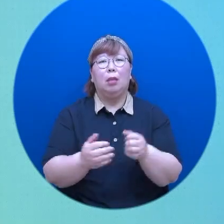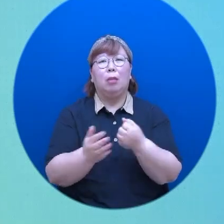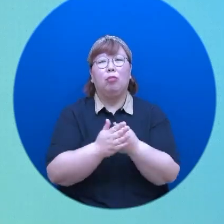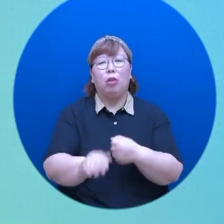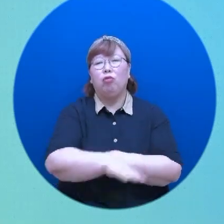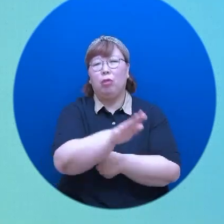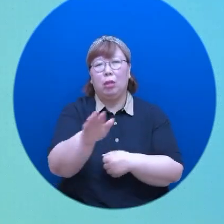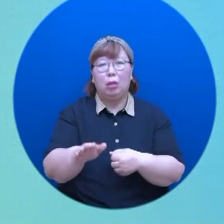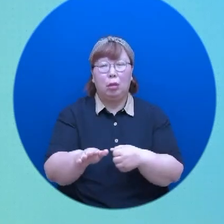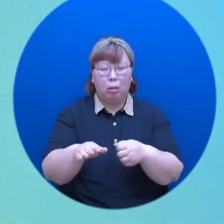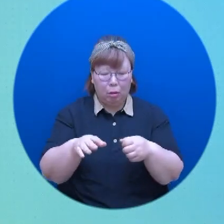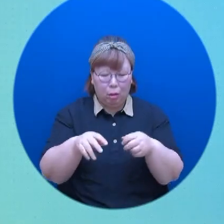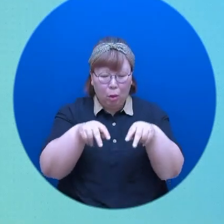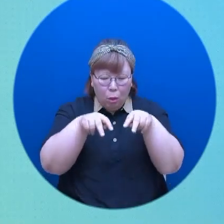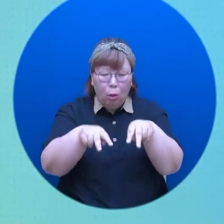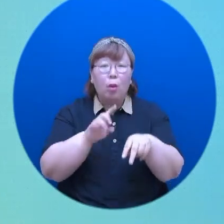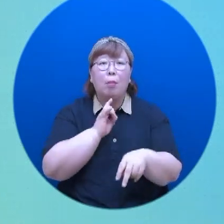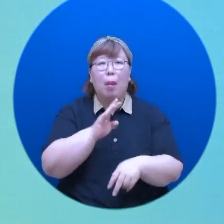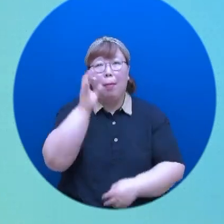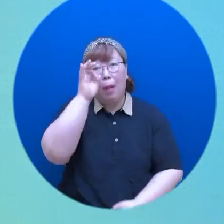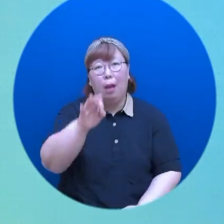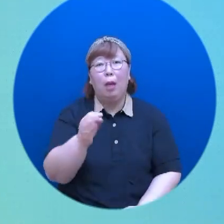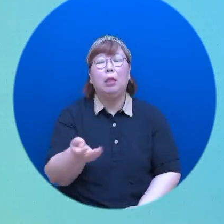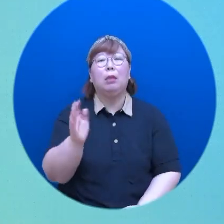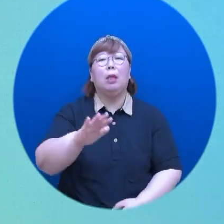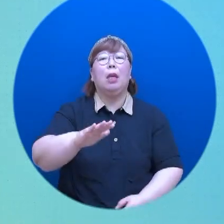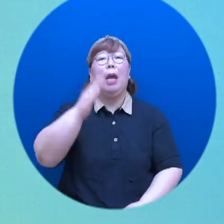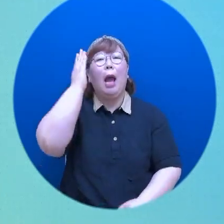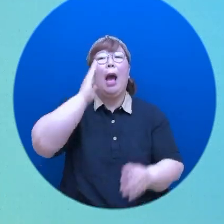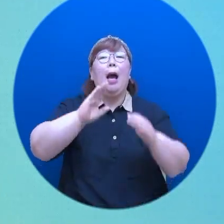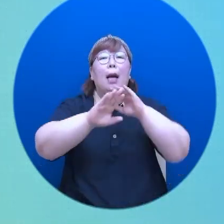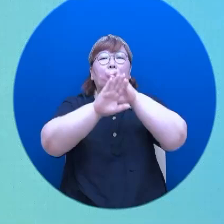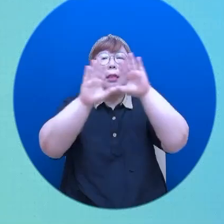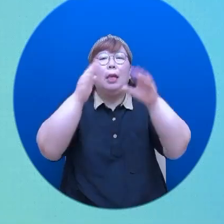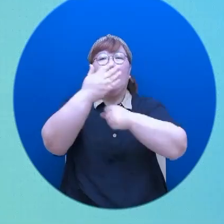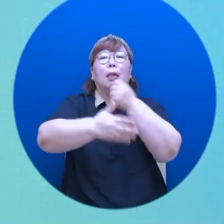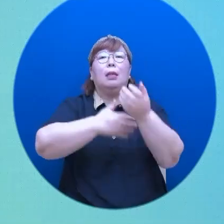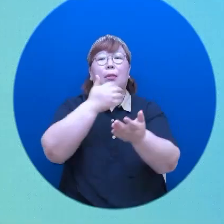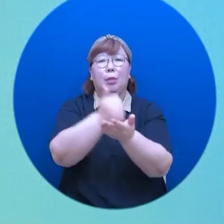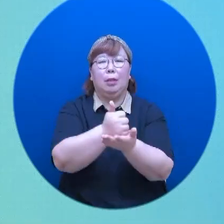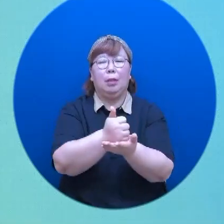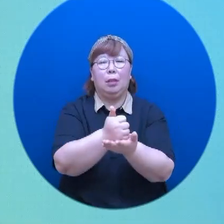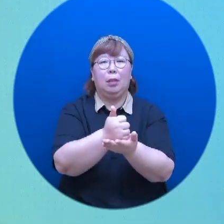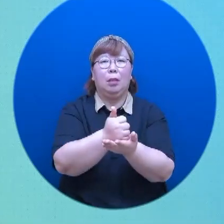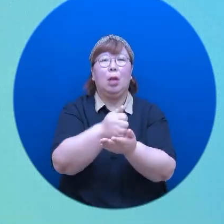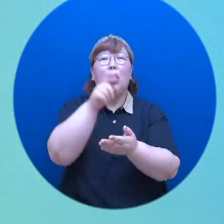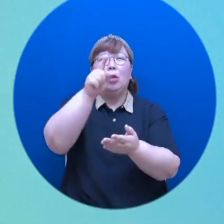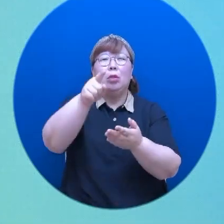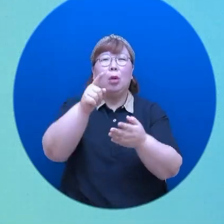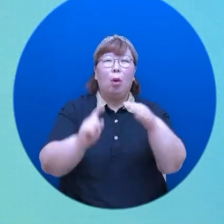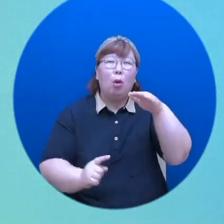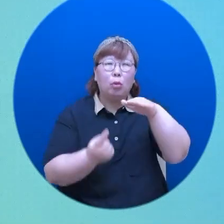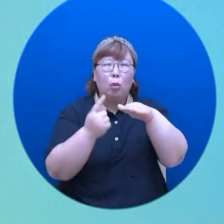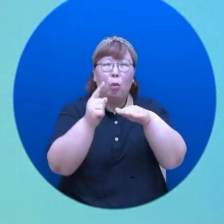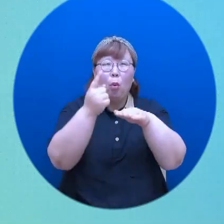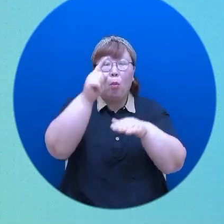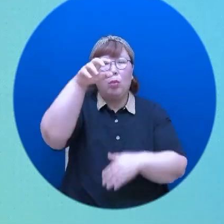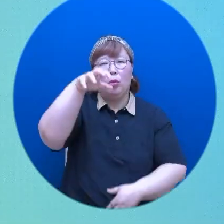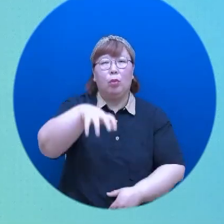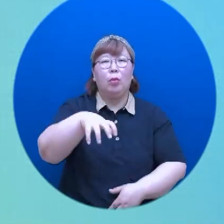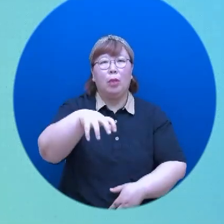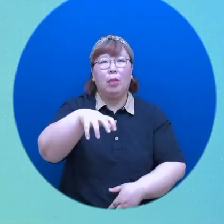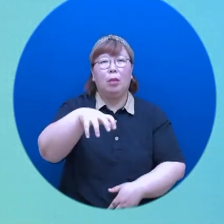없어요. 그러나 하나님 어떠십니까? 우리 하나님은, 하늘의 하나님은 저 높은 곳에서,